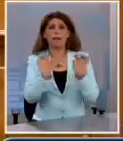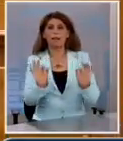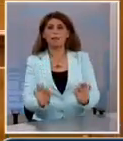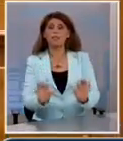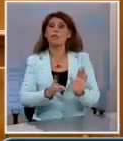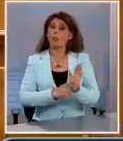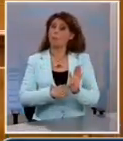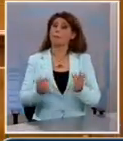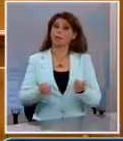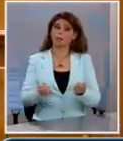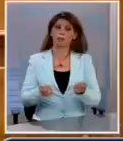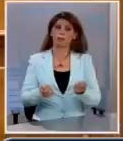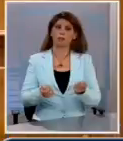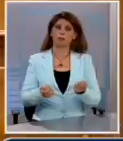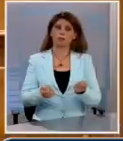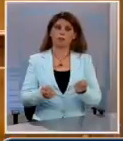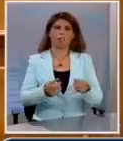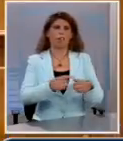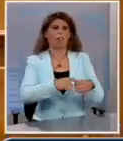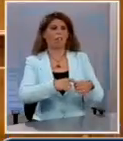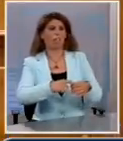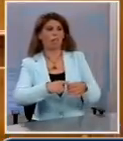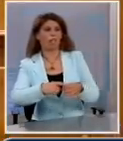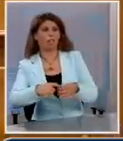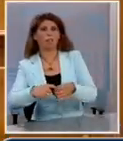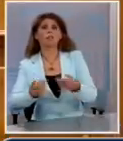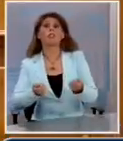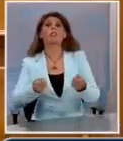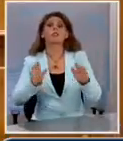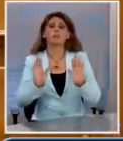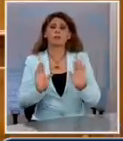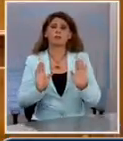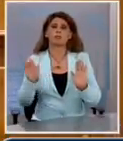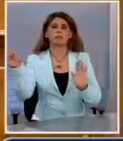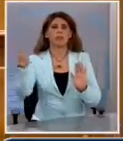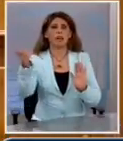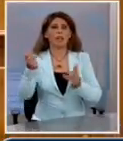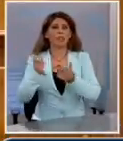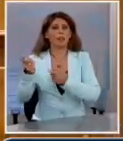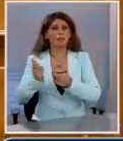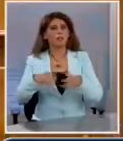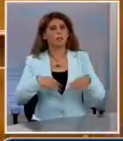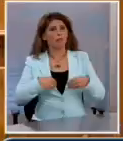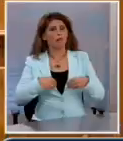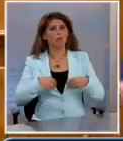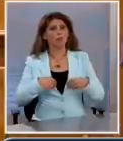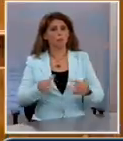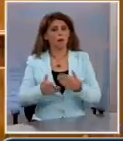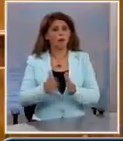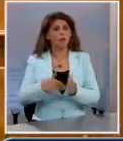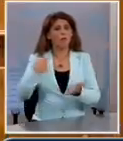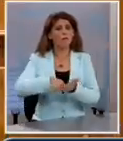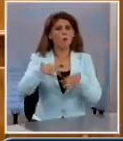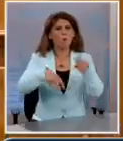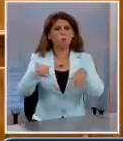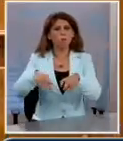θα έπρεπε να γίνονται, να σέρνονται και αποδέχονται τελικά ένα πακέτο φοροεπιδρομών το οποίο και οι